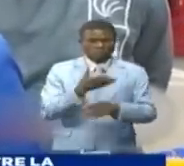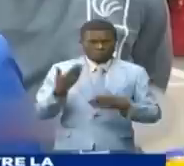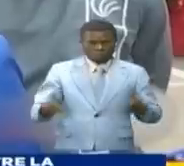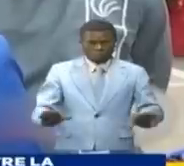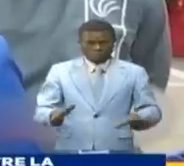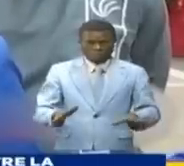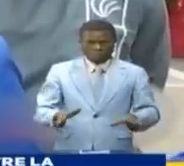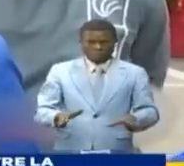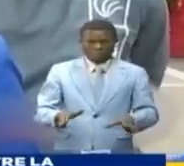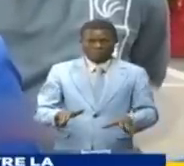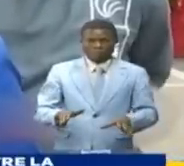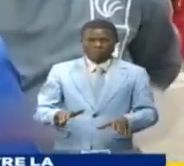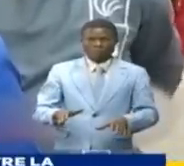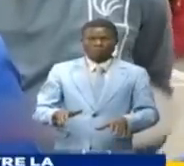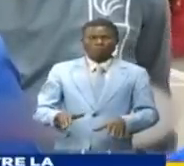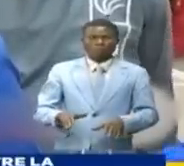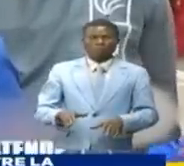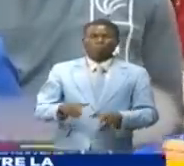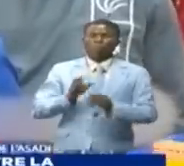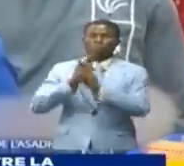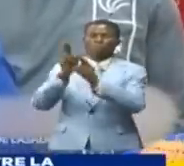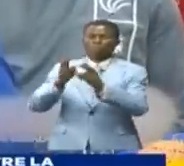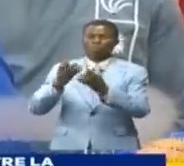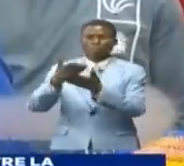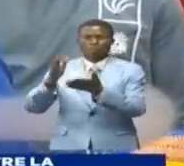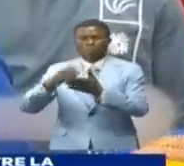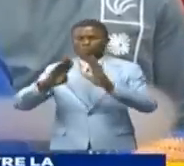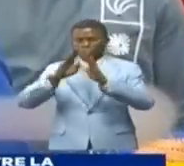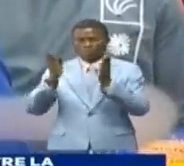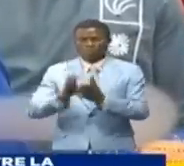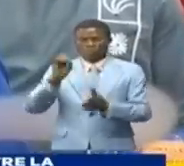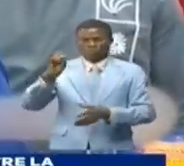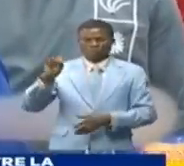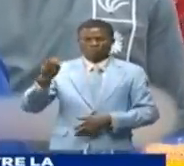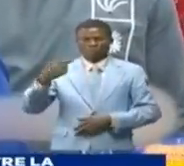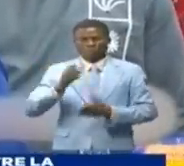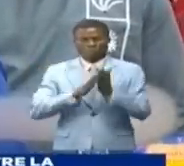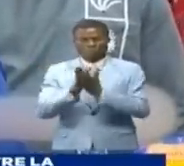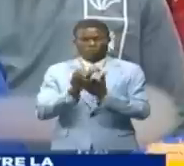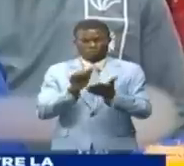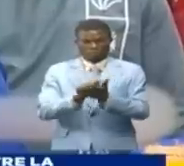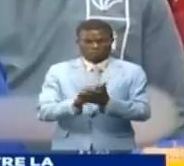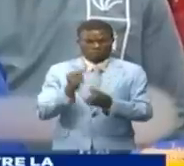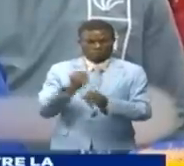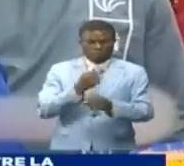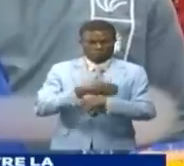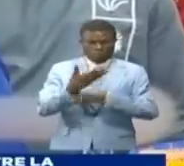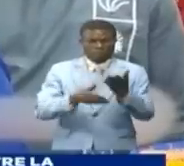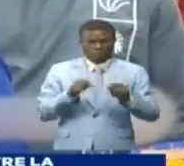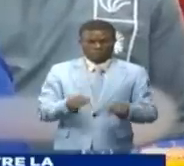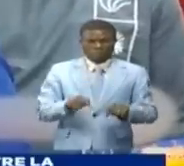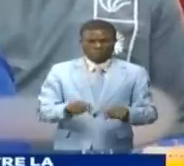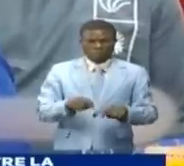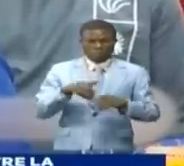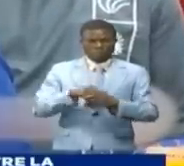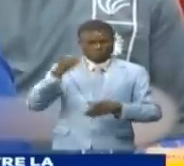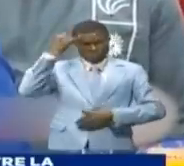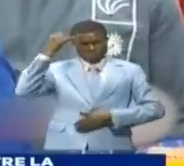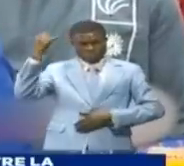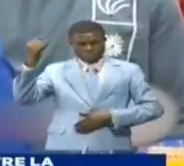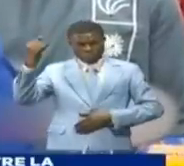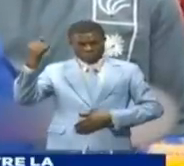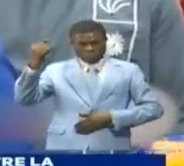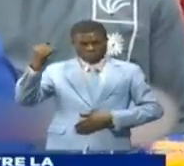place, l'adresse sera partagée avec toutes les ONG qui sont intéressées par le travail que nous faisons dans le cadre